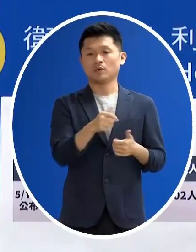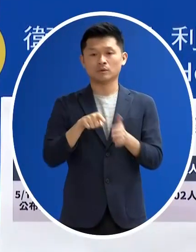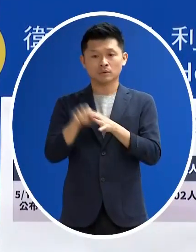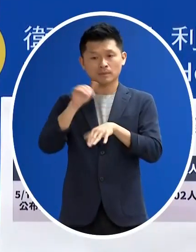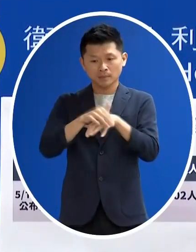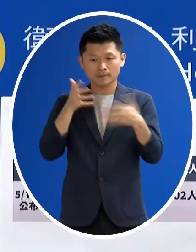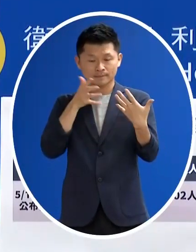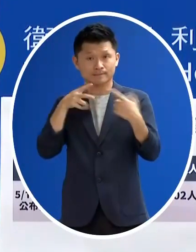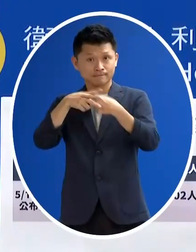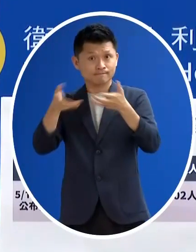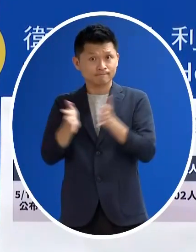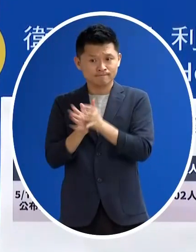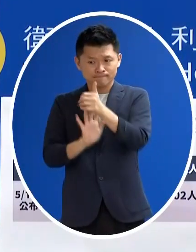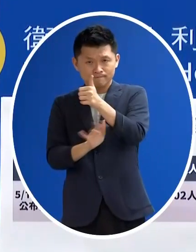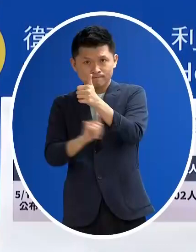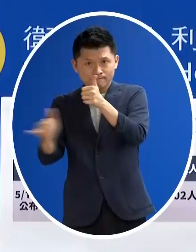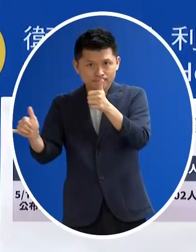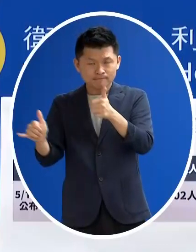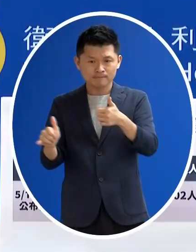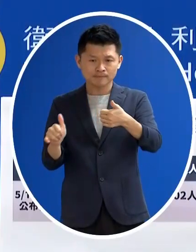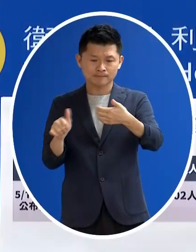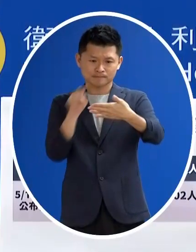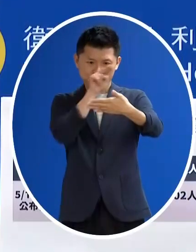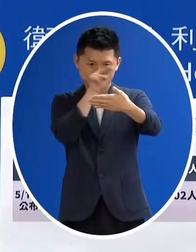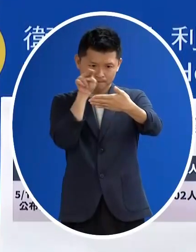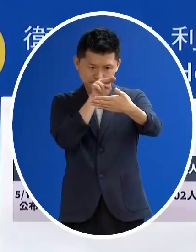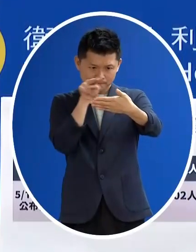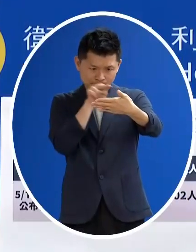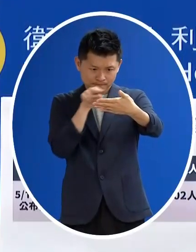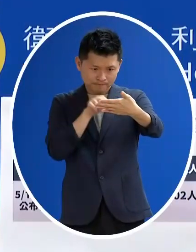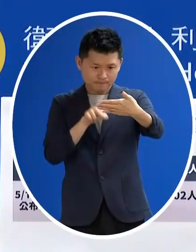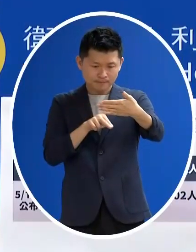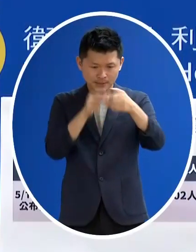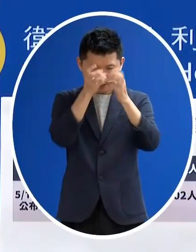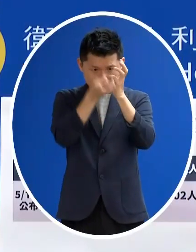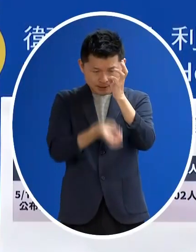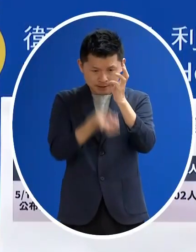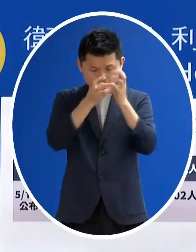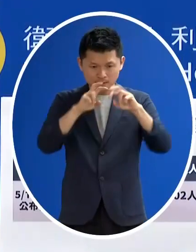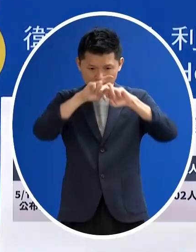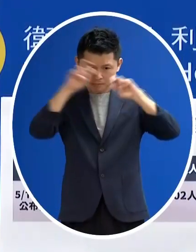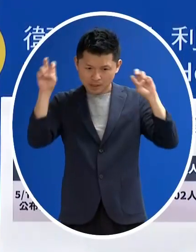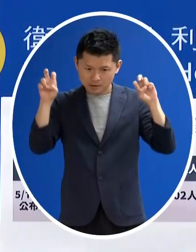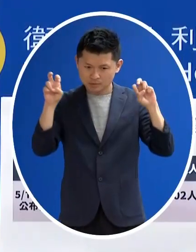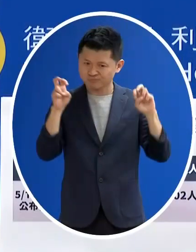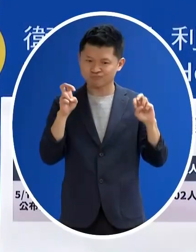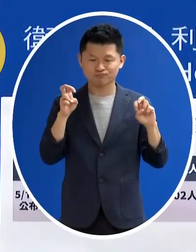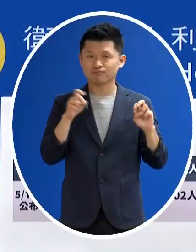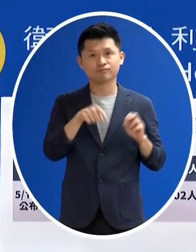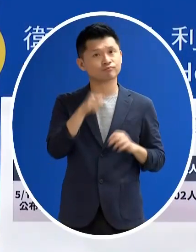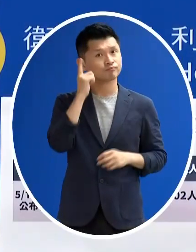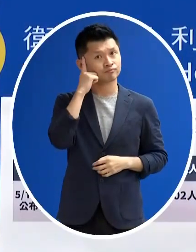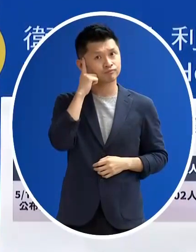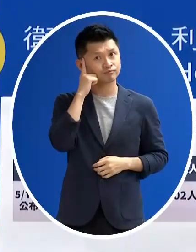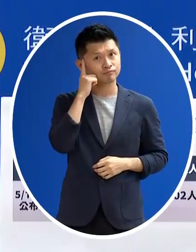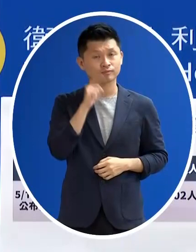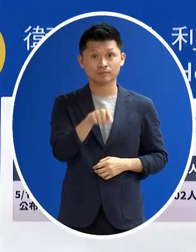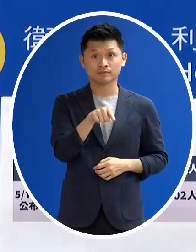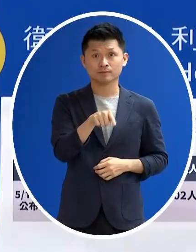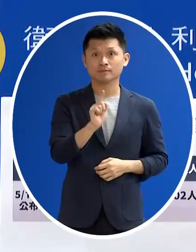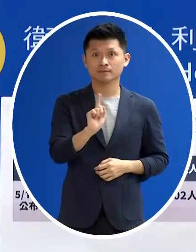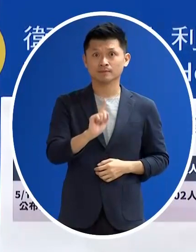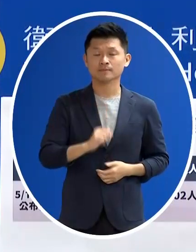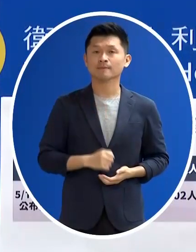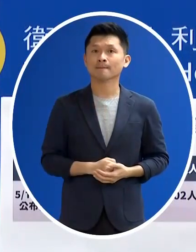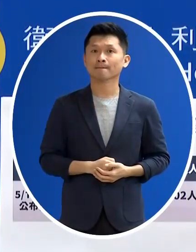的委员也仔细的检视了最后这一篇的报告，那一致都还是认为这一篇的报告其实